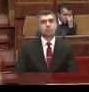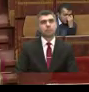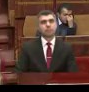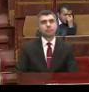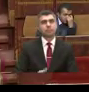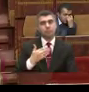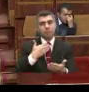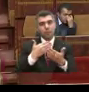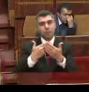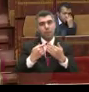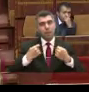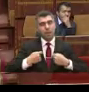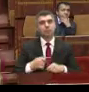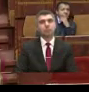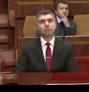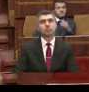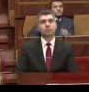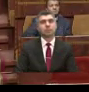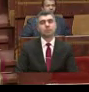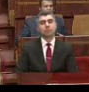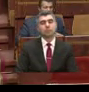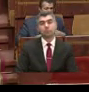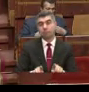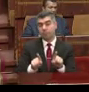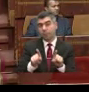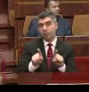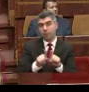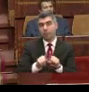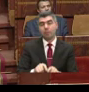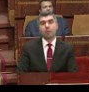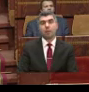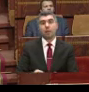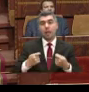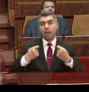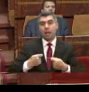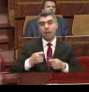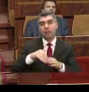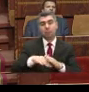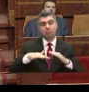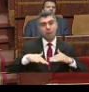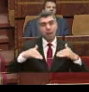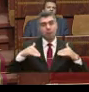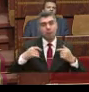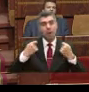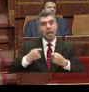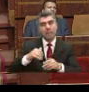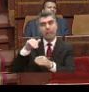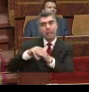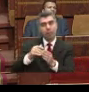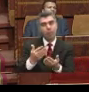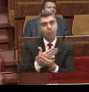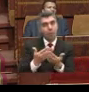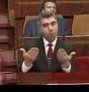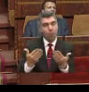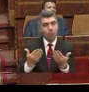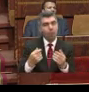شكرا سيد الرئيس. أنا كنظن بأنه في الرئيس مع الرؤساء كان الموقف ديالهم واضح. أنا